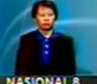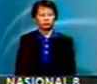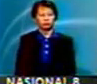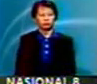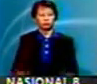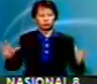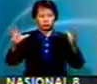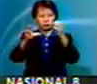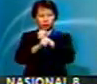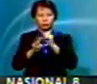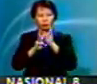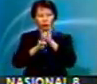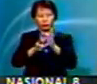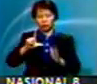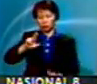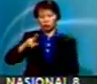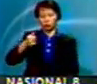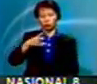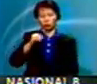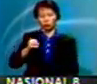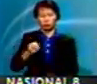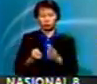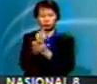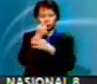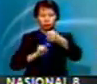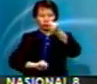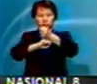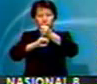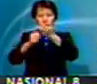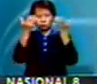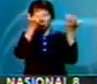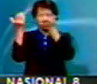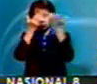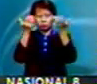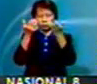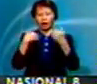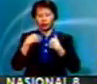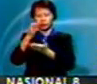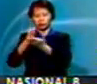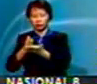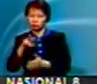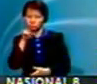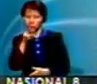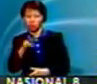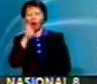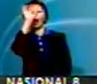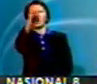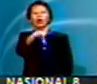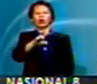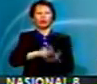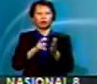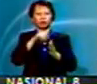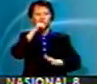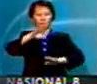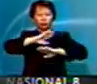Sesi penggulungan wakil Luham pagi tadi itu turut mencetus sokongan berbelah bahagi apabila terdapat segelintir pemerhati menjerit tanda tidak